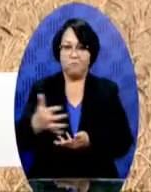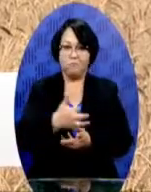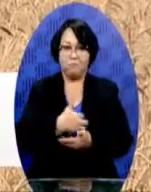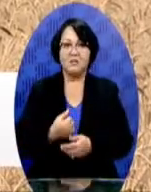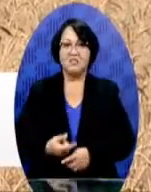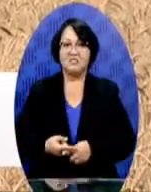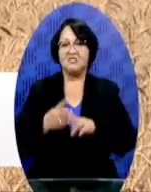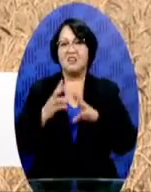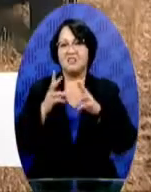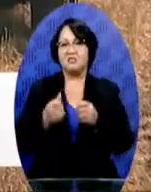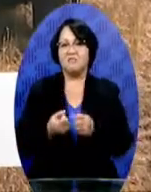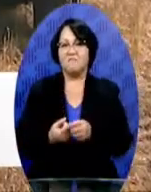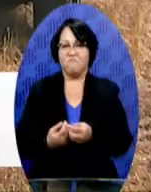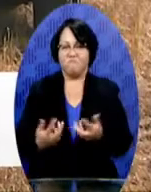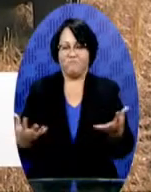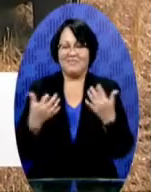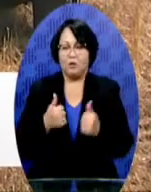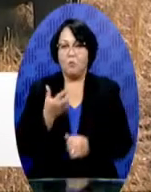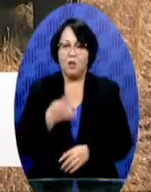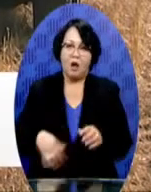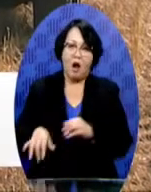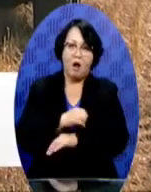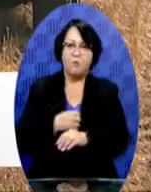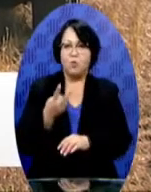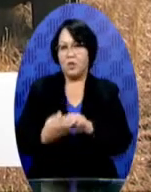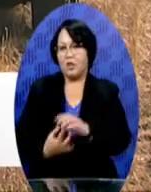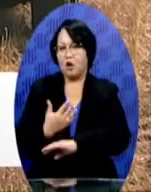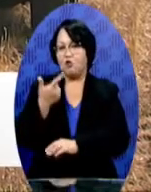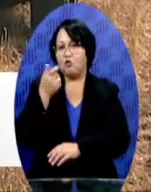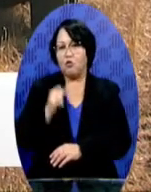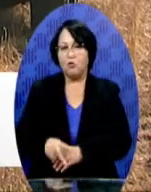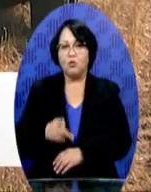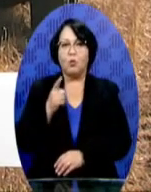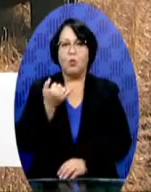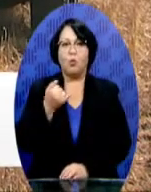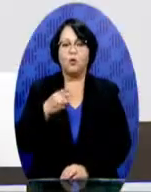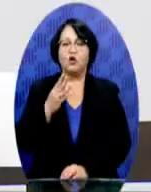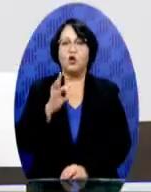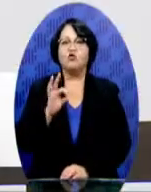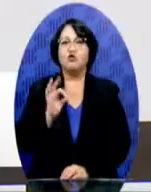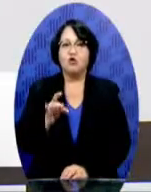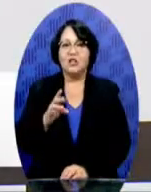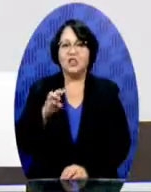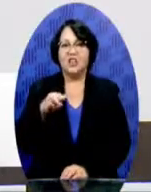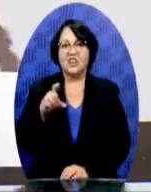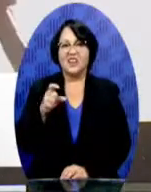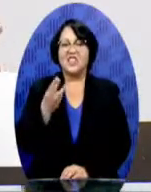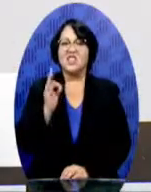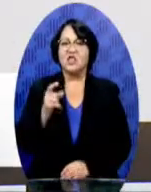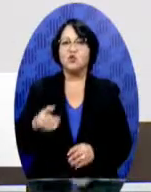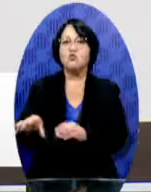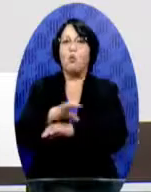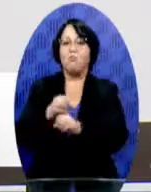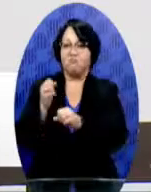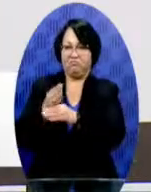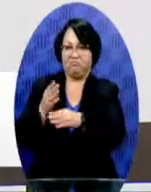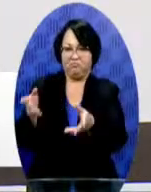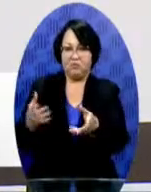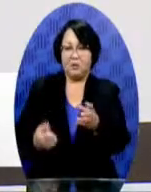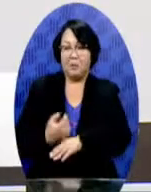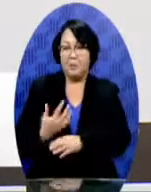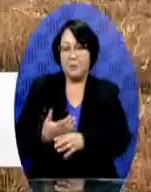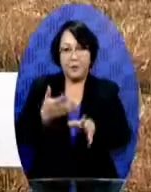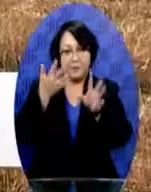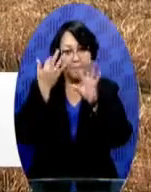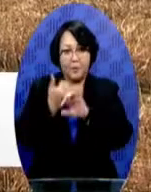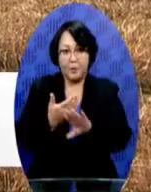дэвшилчих. Булган аймгийн үр тарианы гол үйлдвэрлэл хутаг хөндөр болон дишиг сум төвлөртгөө. Тарианы болц гүцхийг хүлээж 10 хоногийн